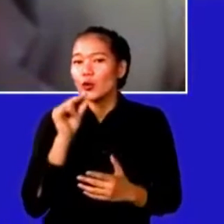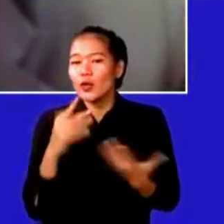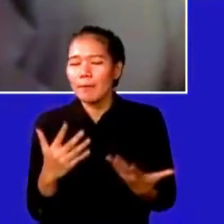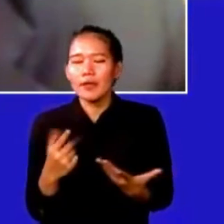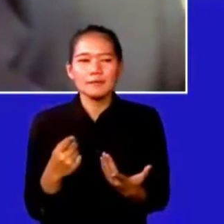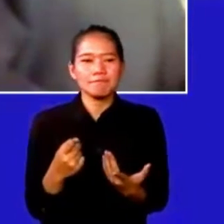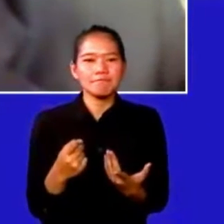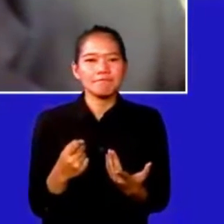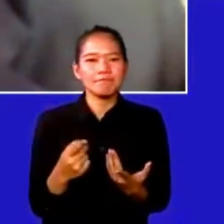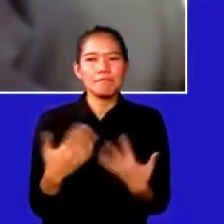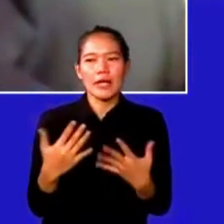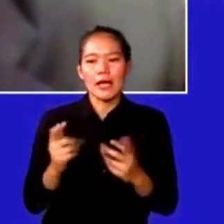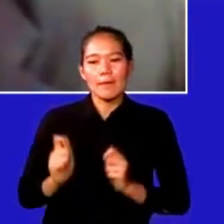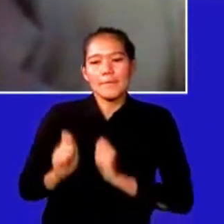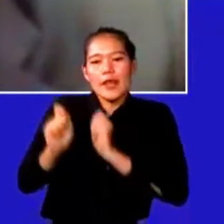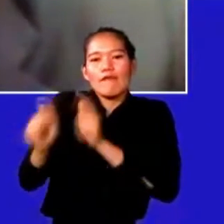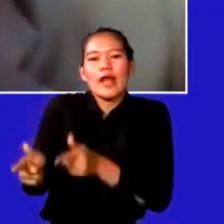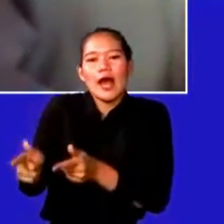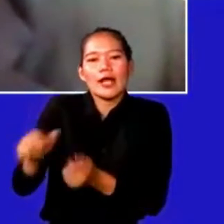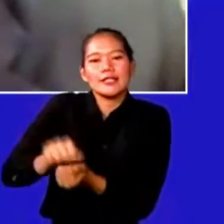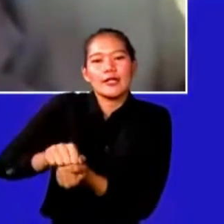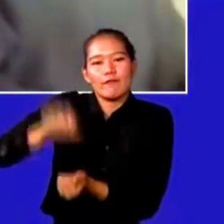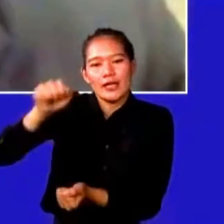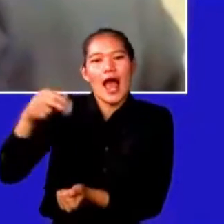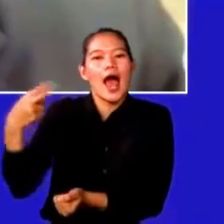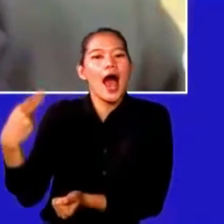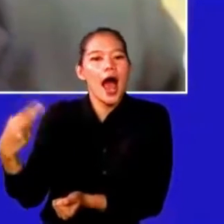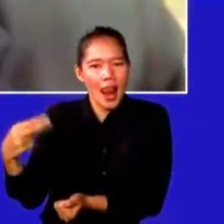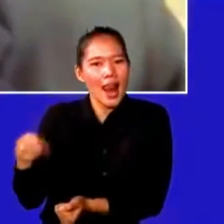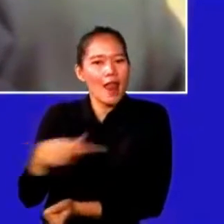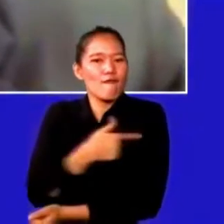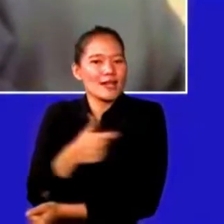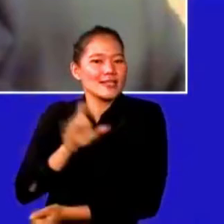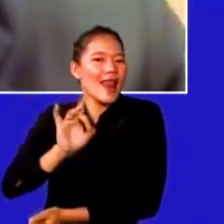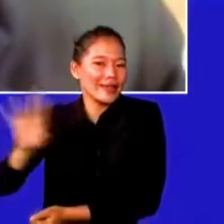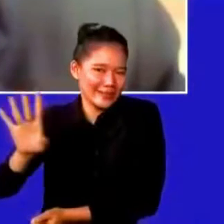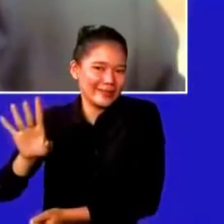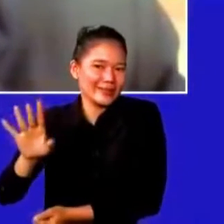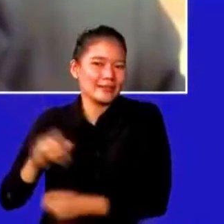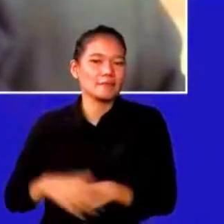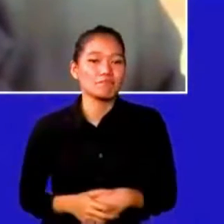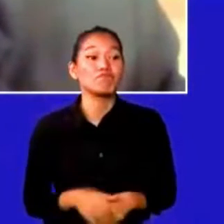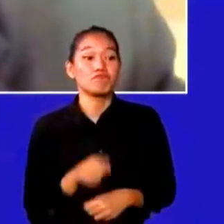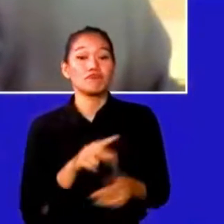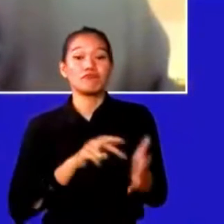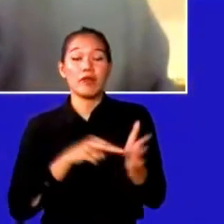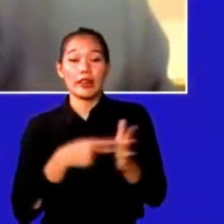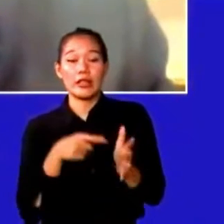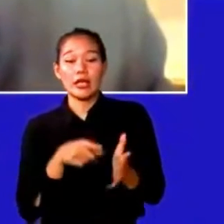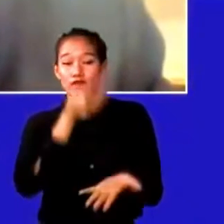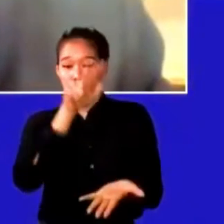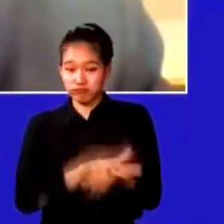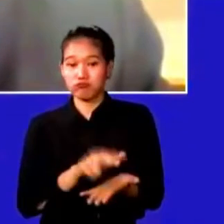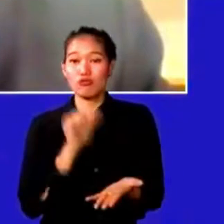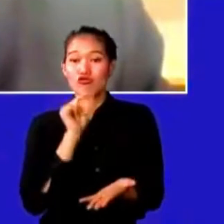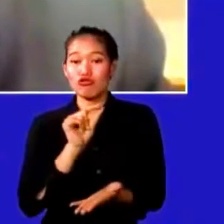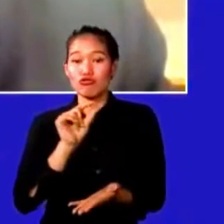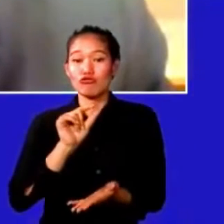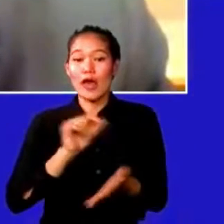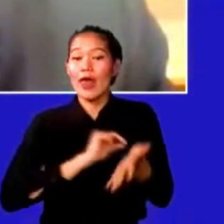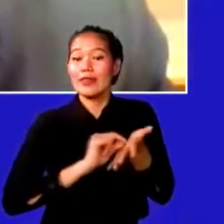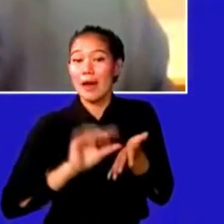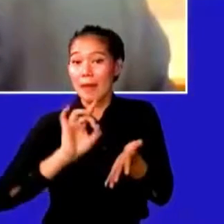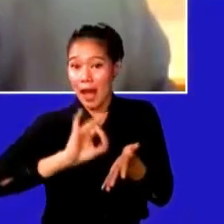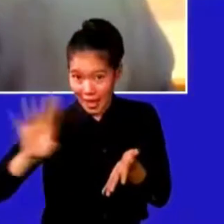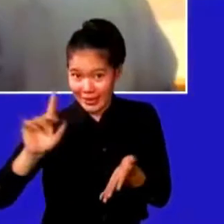mendorong pendaftaran sertifikasi halal terhadap produk yang lain Jadi ini juga diberlakukan untuk vaksin dengan